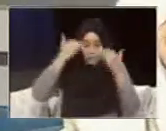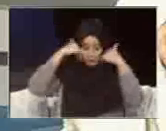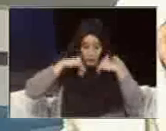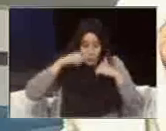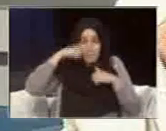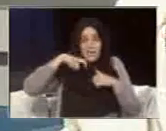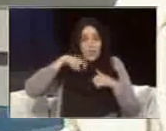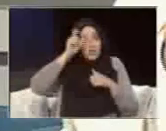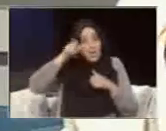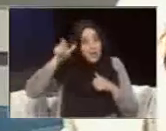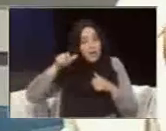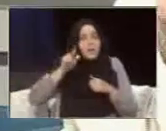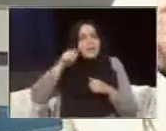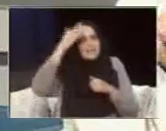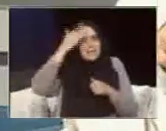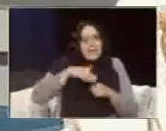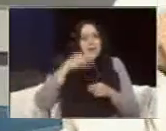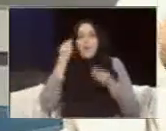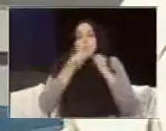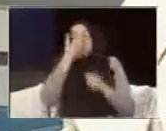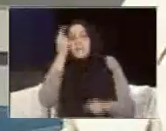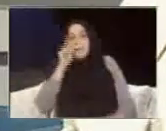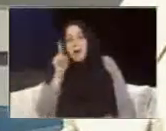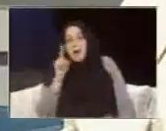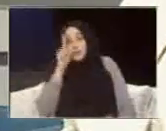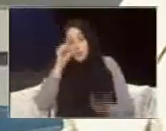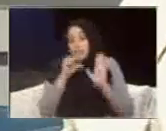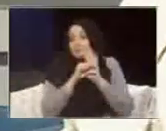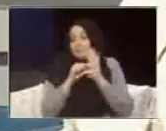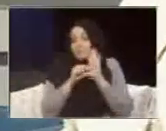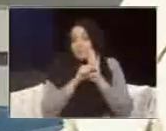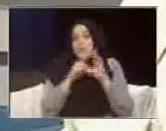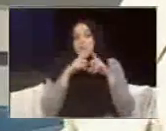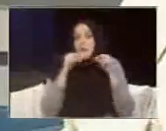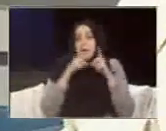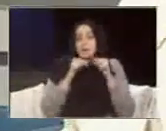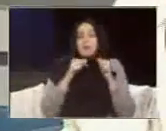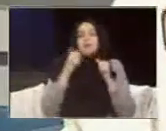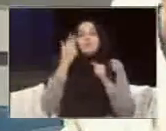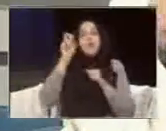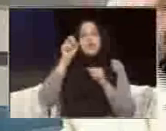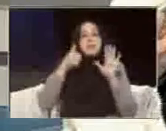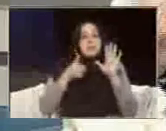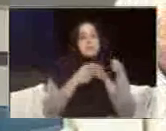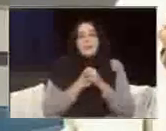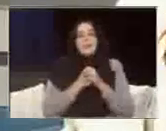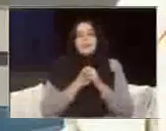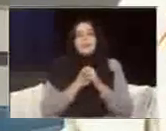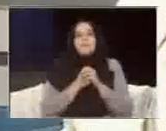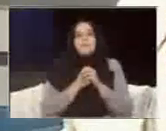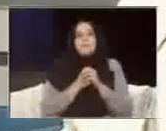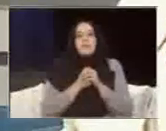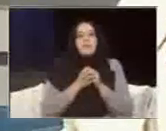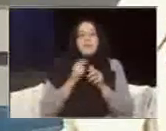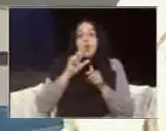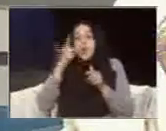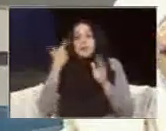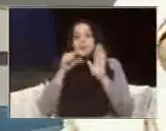يعلمون ومما لا يعلمون، هذه سورة ياسين 36. سورة الذاريات 49 ومن كل شيء خلقنا